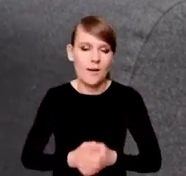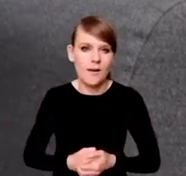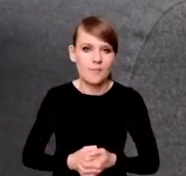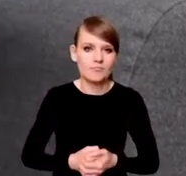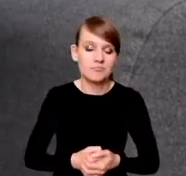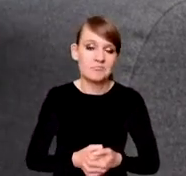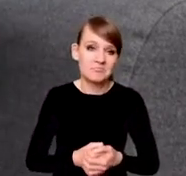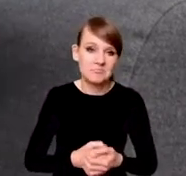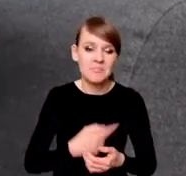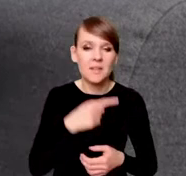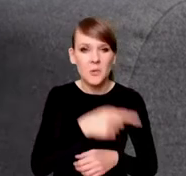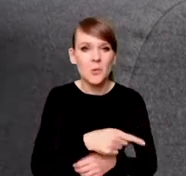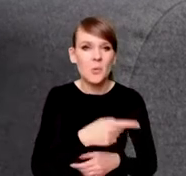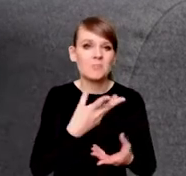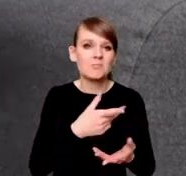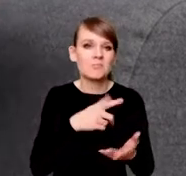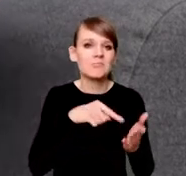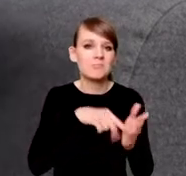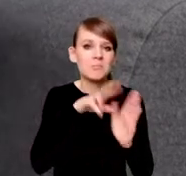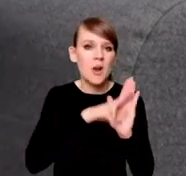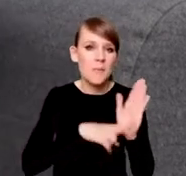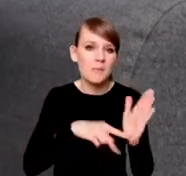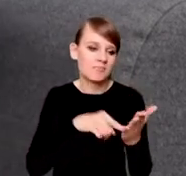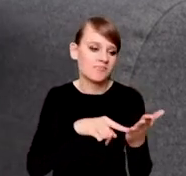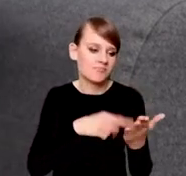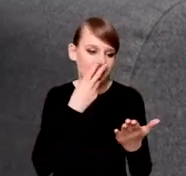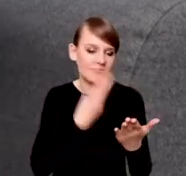widzimy uczelnie przede wszystkim jako właśnie